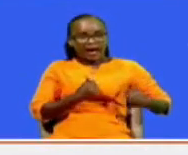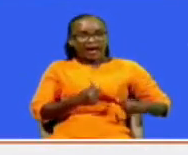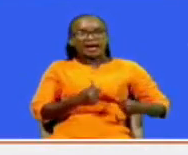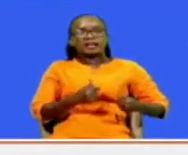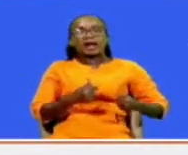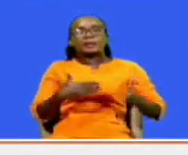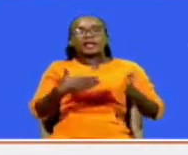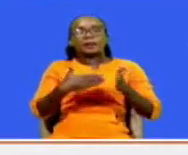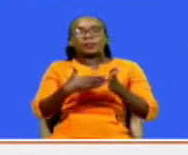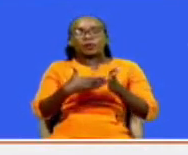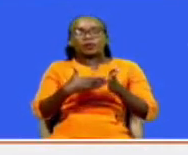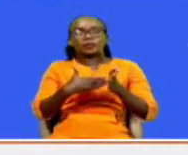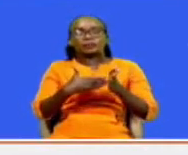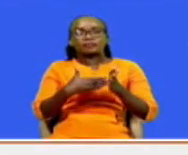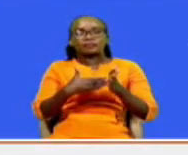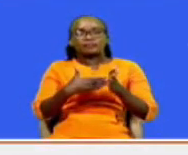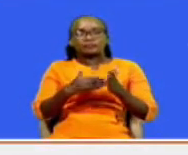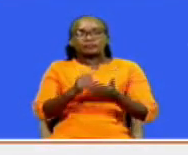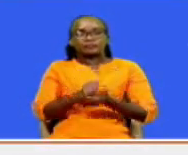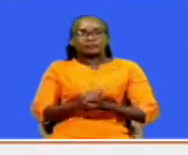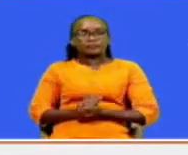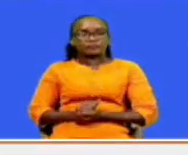ilifungana. Andamana naye hadi tamati.